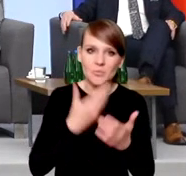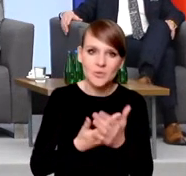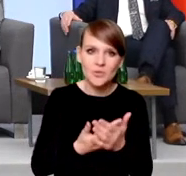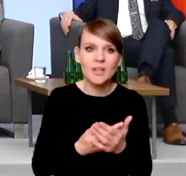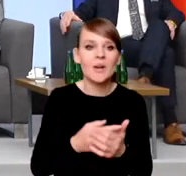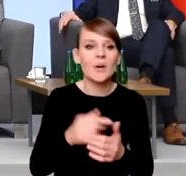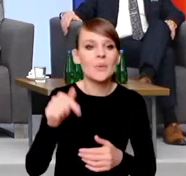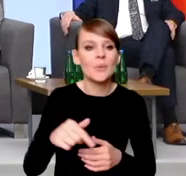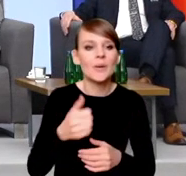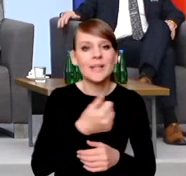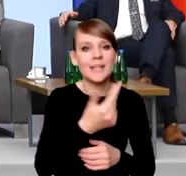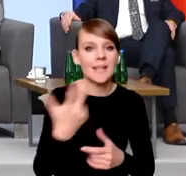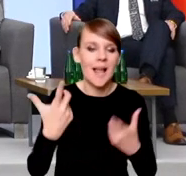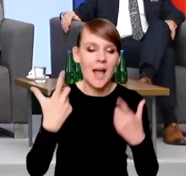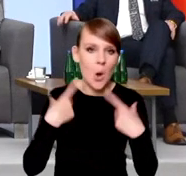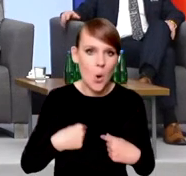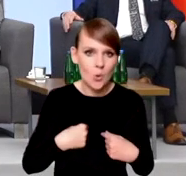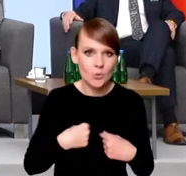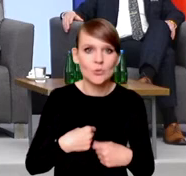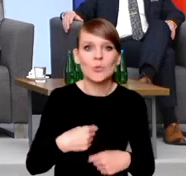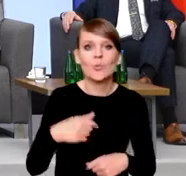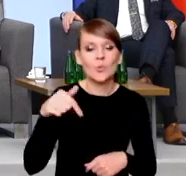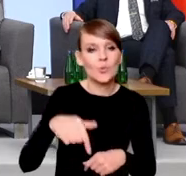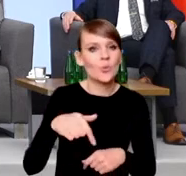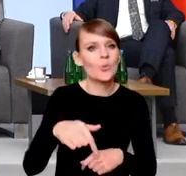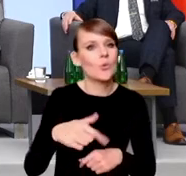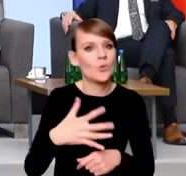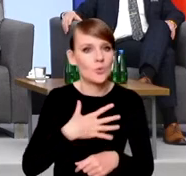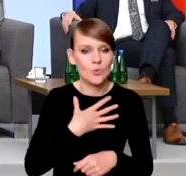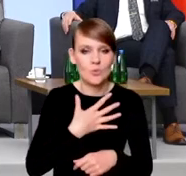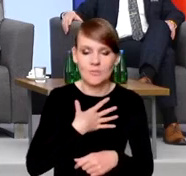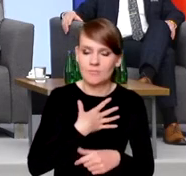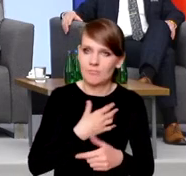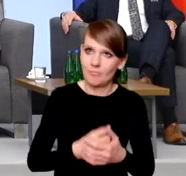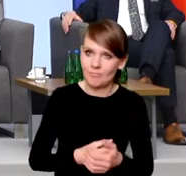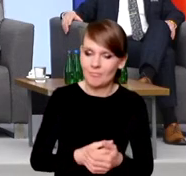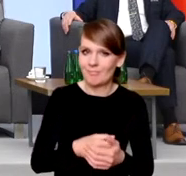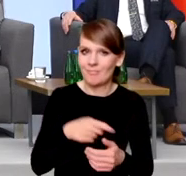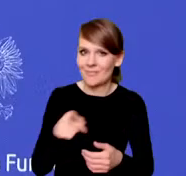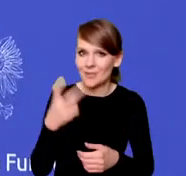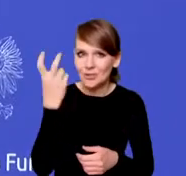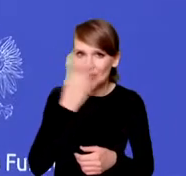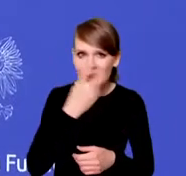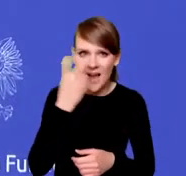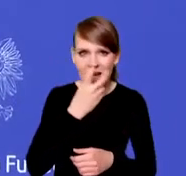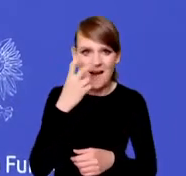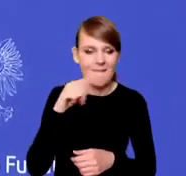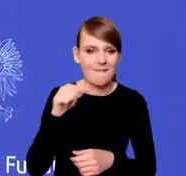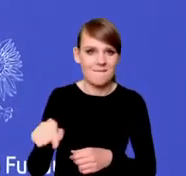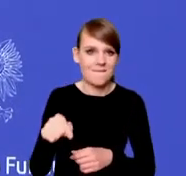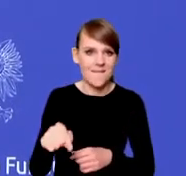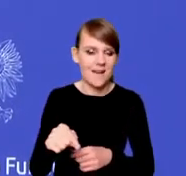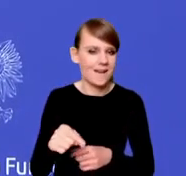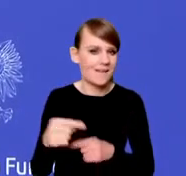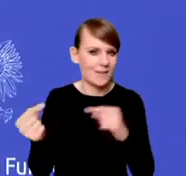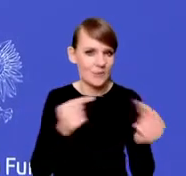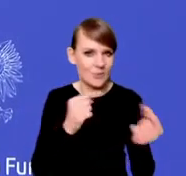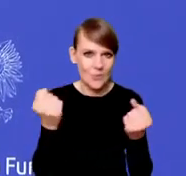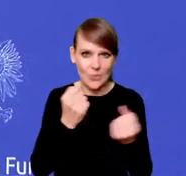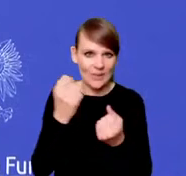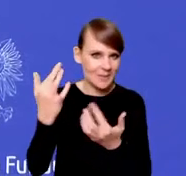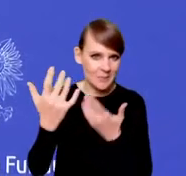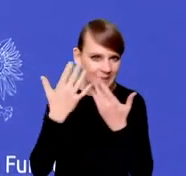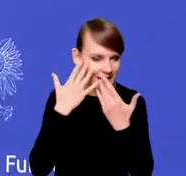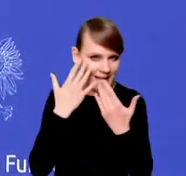są w studiu, mamy podobne odczucia, że dawno już nie uczestniczyliśmy w tak ciekawej właśnie i inspirującej dyskusji na temat